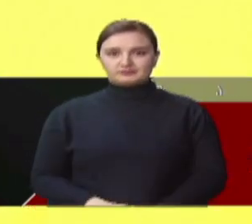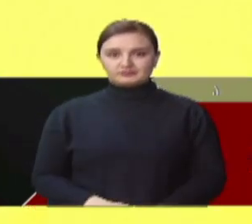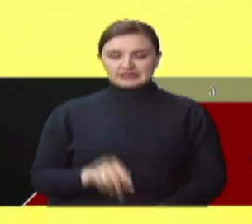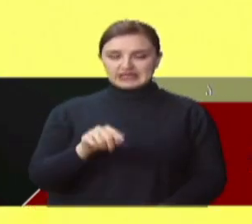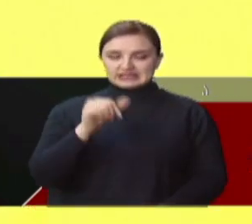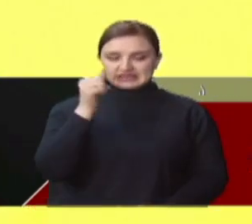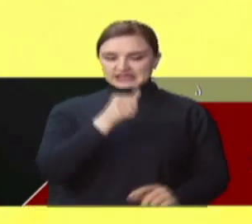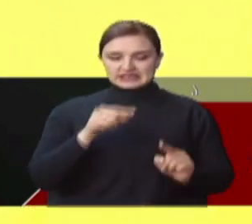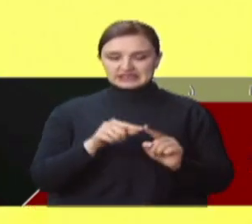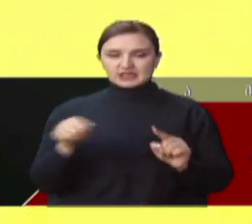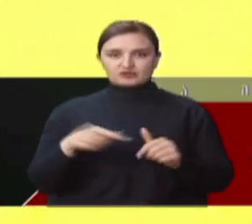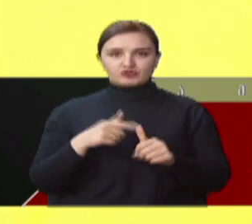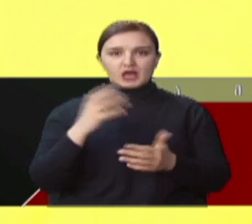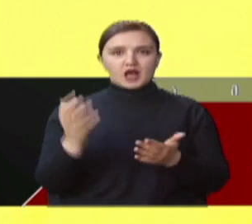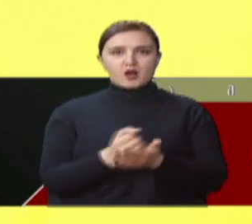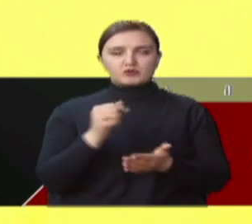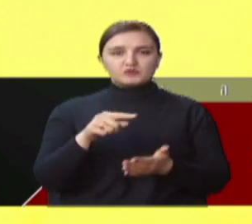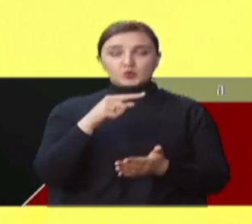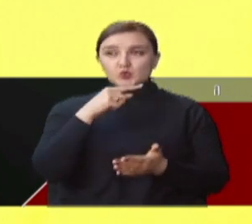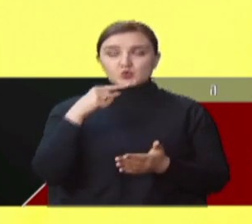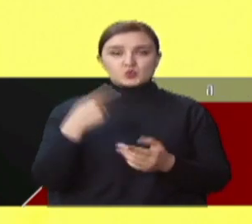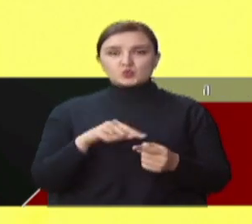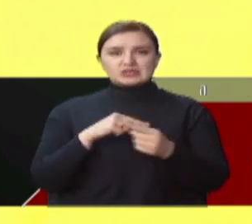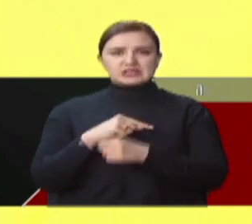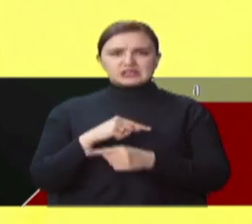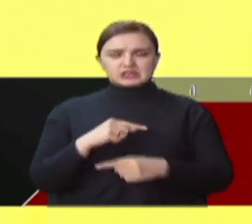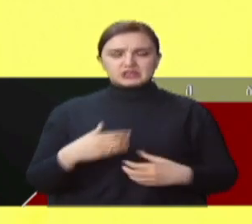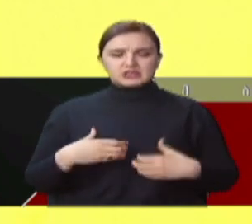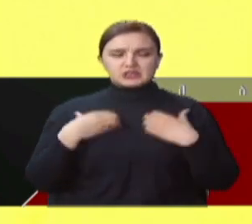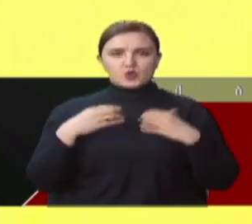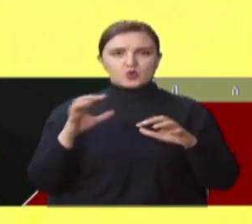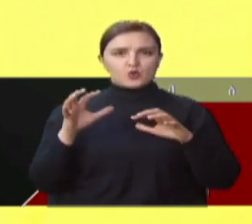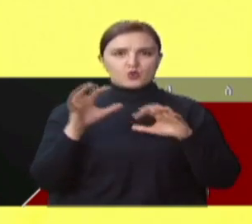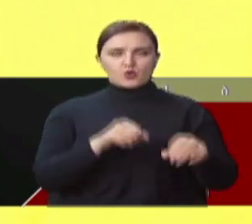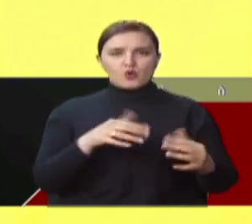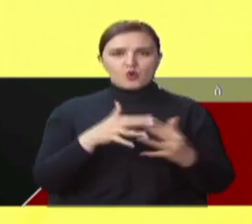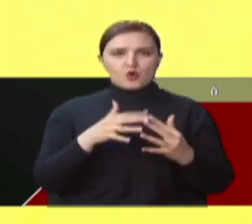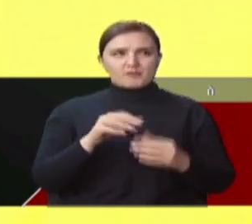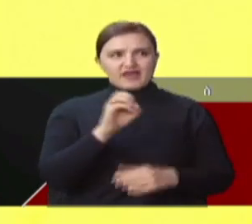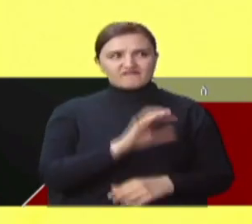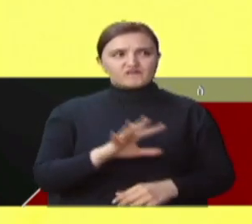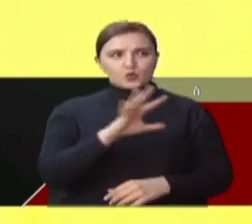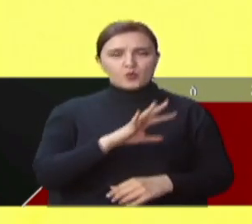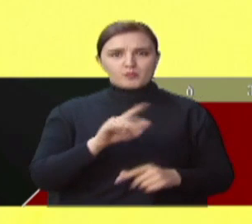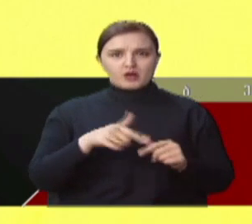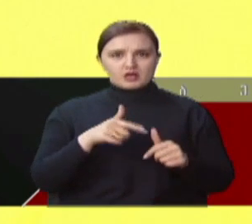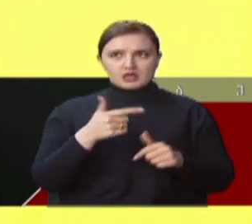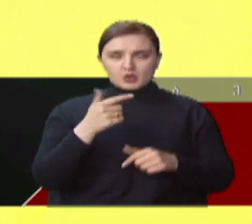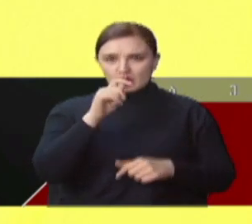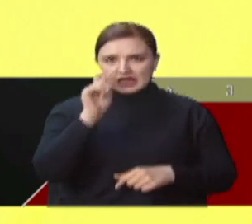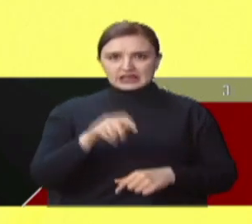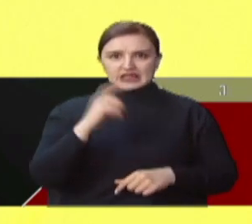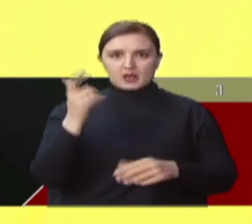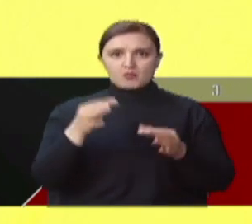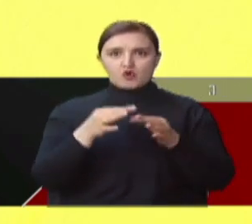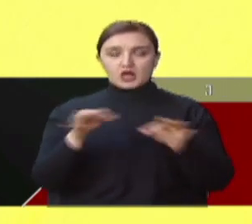წელი გამარჯვების წლად. რუსეთის ეს არაპროვოცირებული და კრიმინალური ომი უკრაინის მთელი ევროპისა და დემოკრატიული სამყაროს წინააღმდეგ